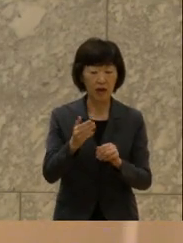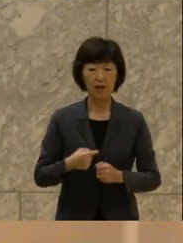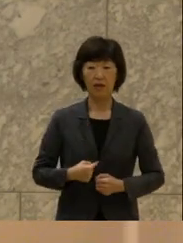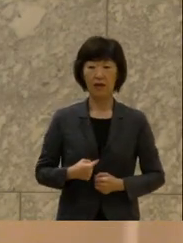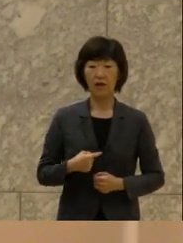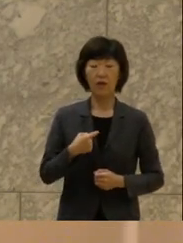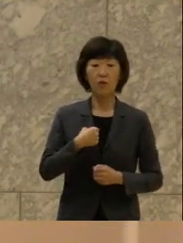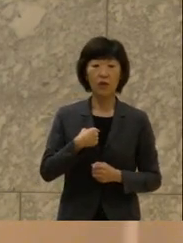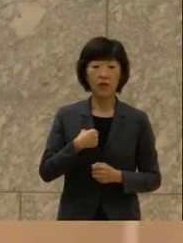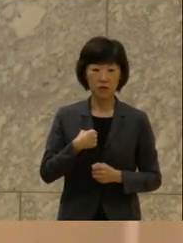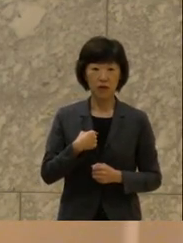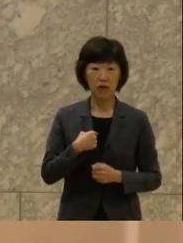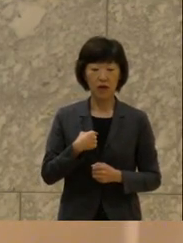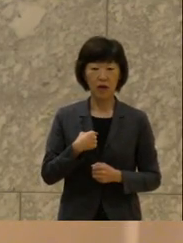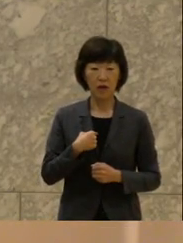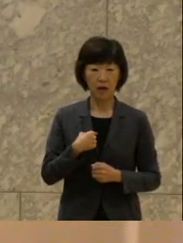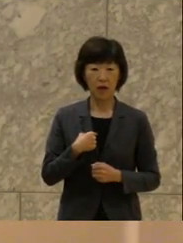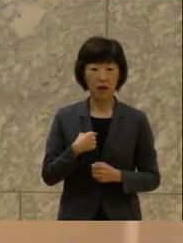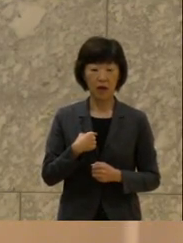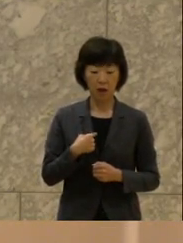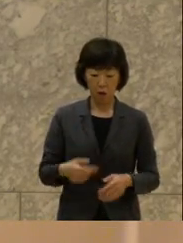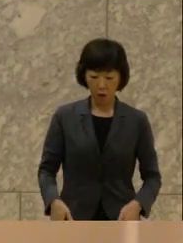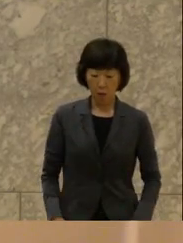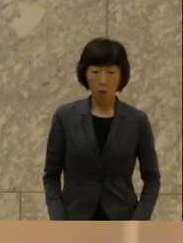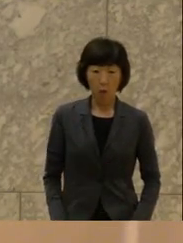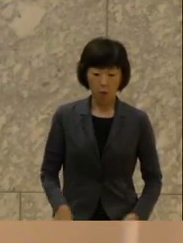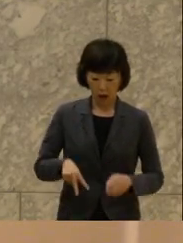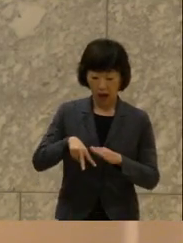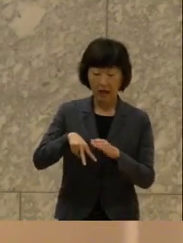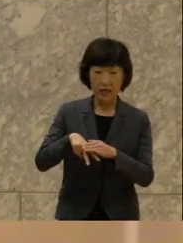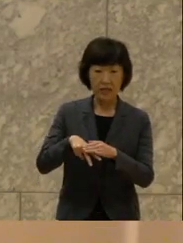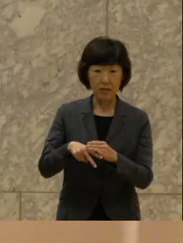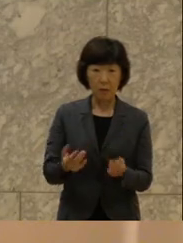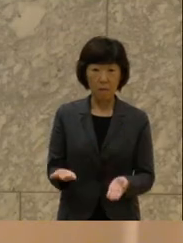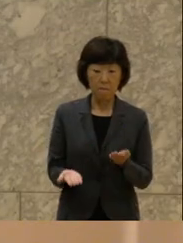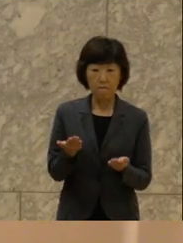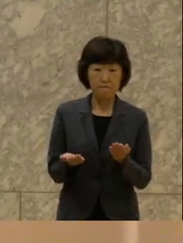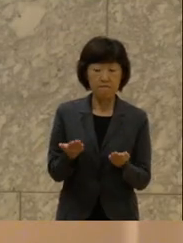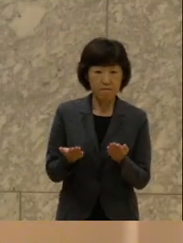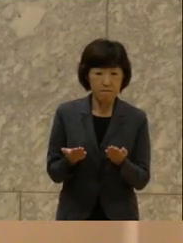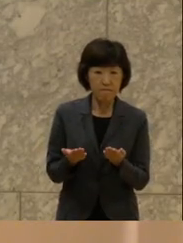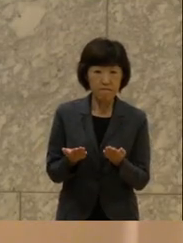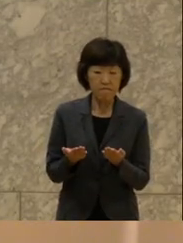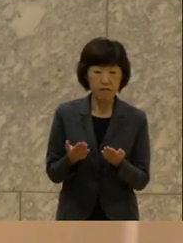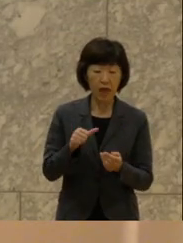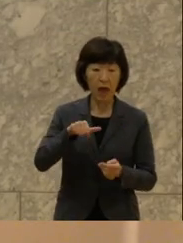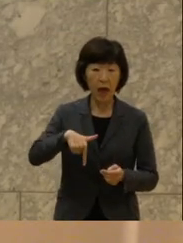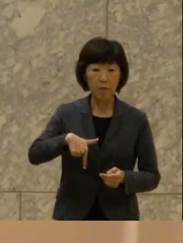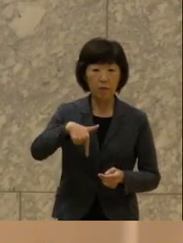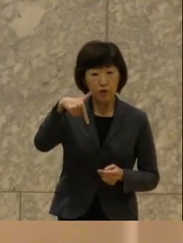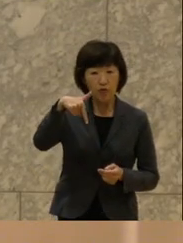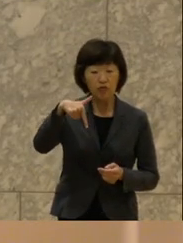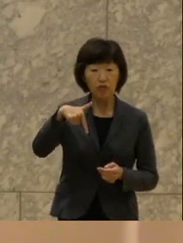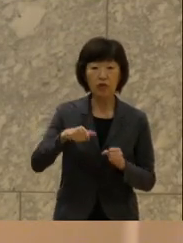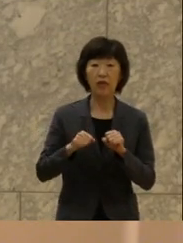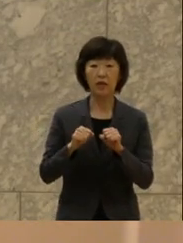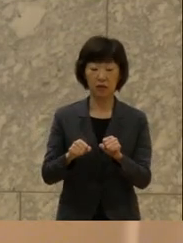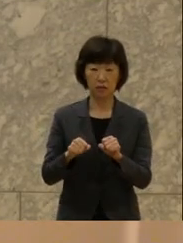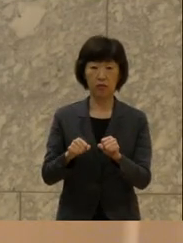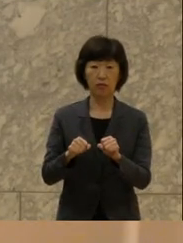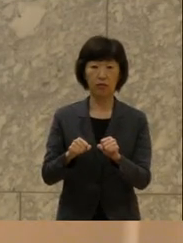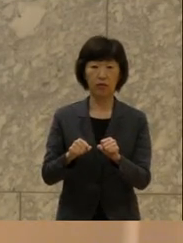ももあげとかをはいアップ前に動き作りとかで入れるんですけどそれが